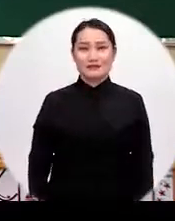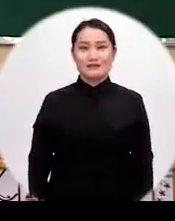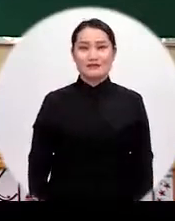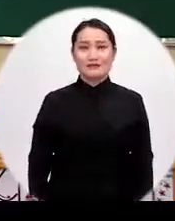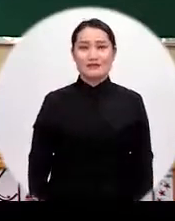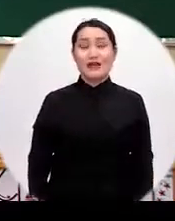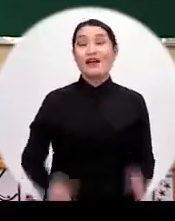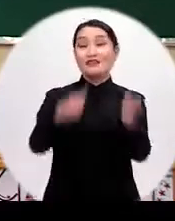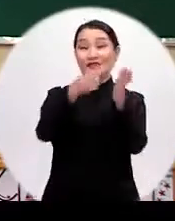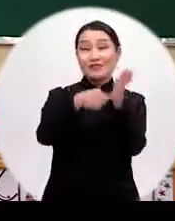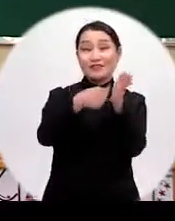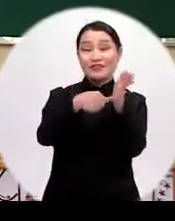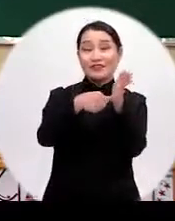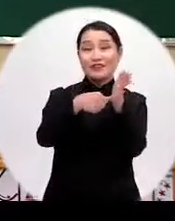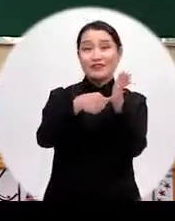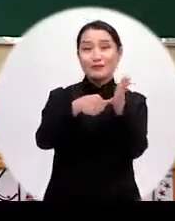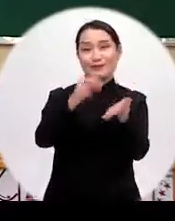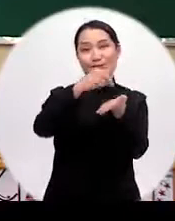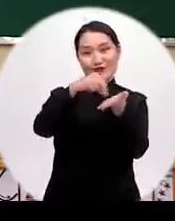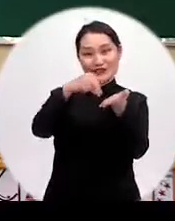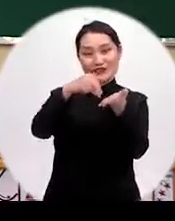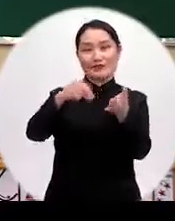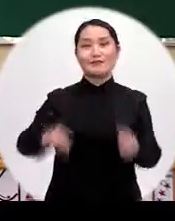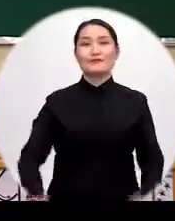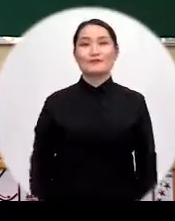цөмөрөө дэвтэр дээрээ